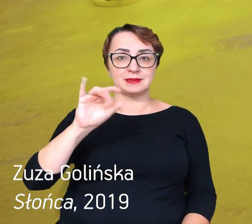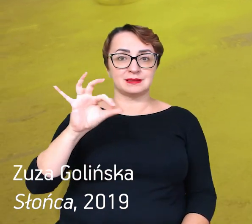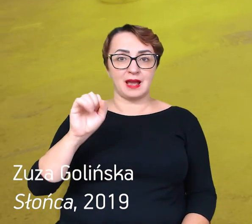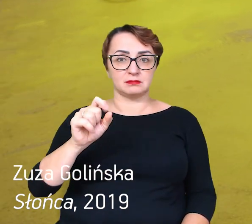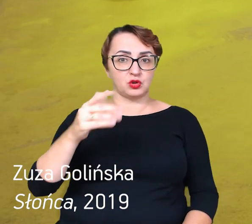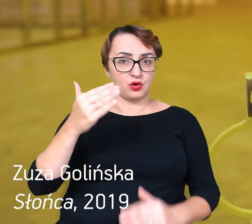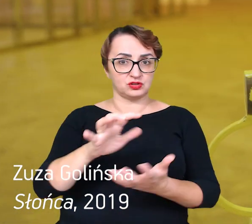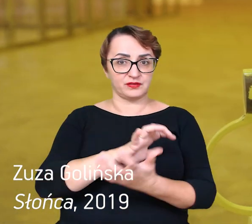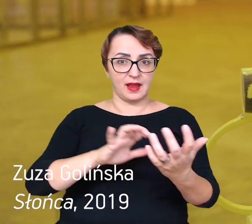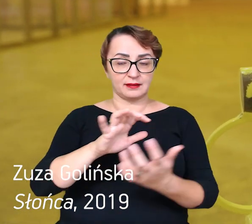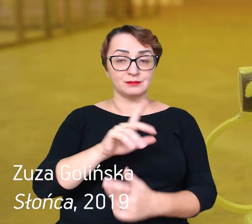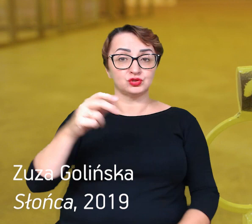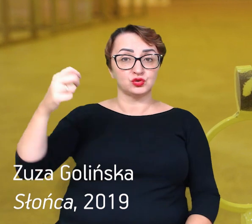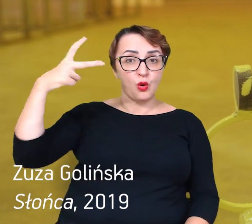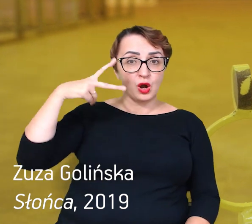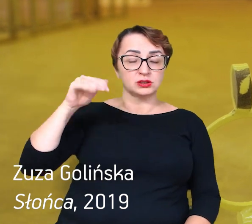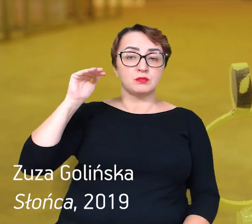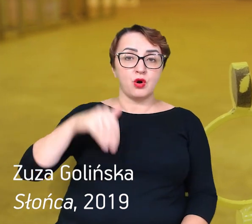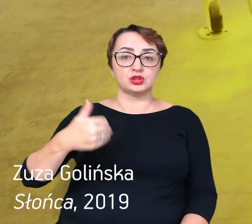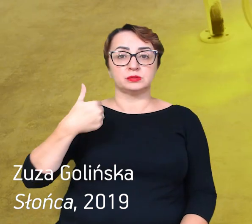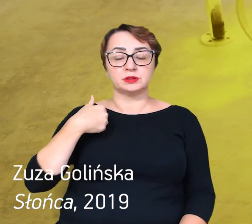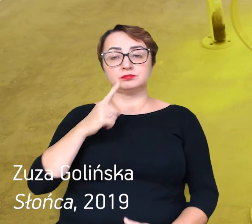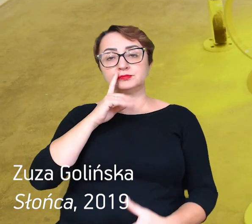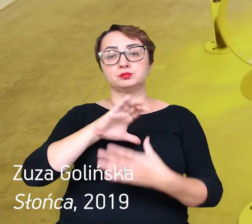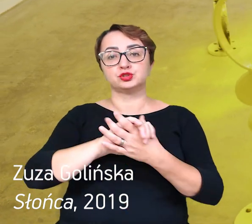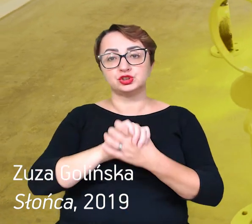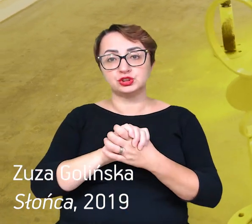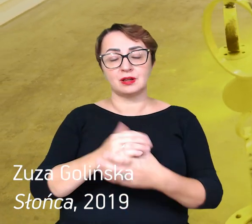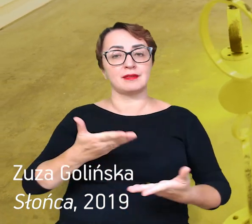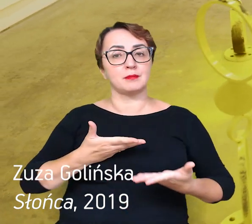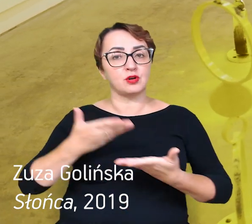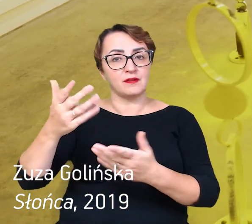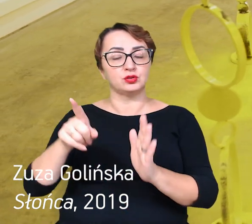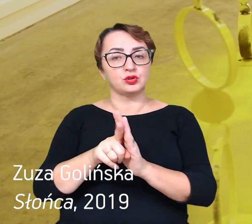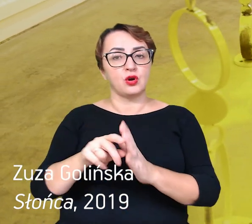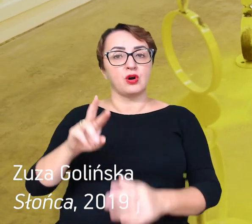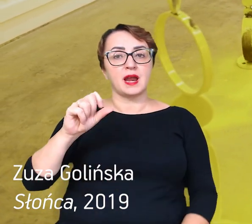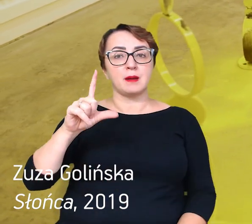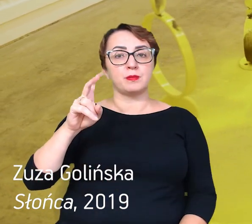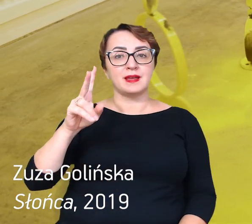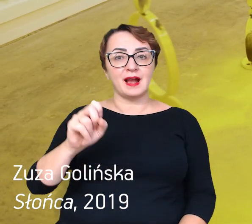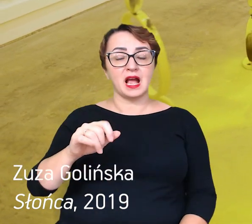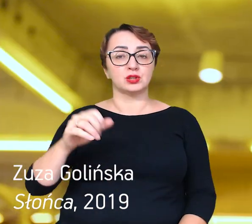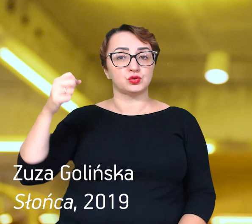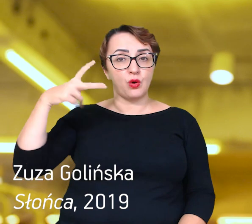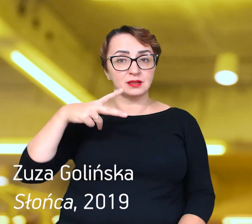które może być przyjacielem, może właśnie prowadzić nas do Republiki Słońca, może stać się również